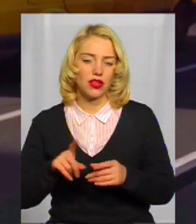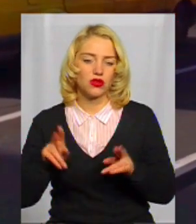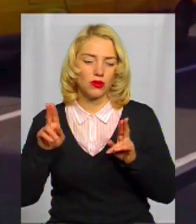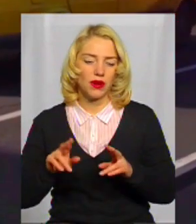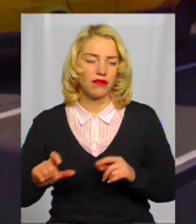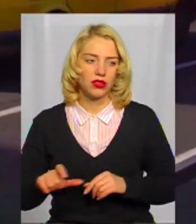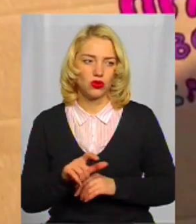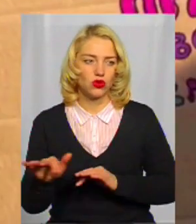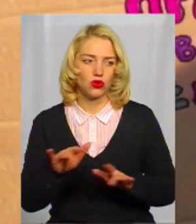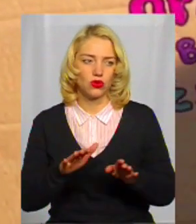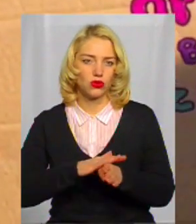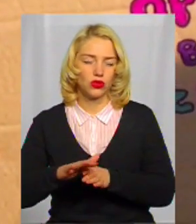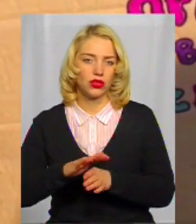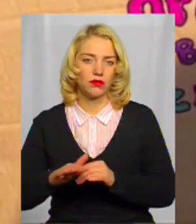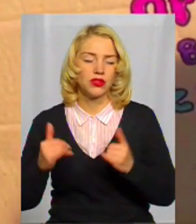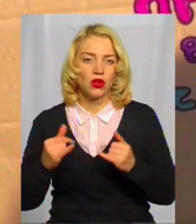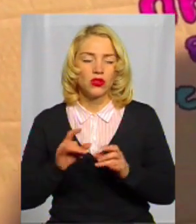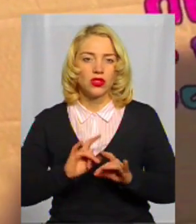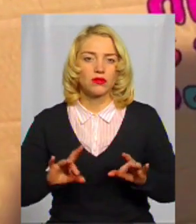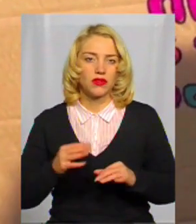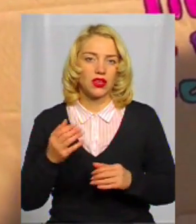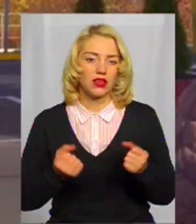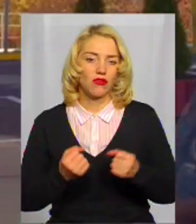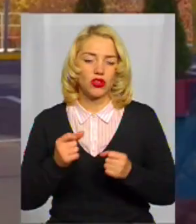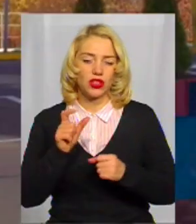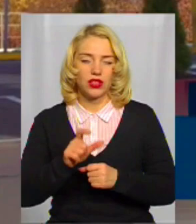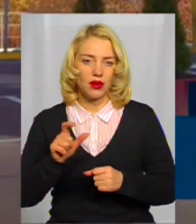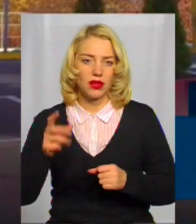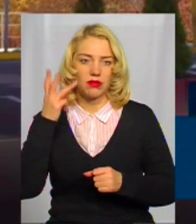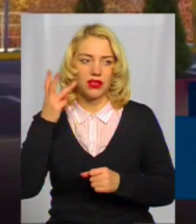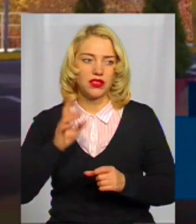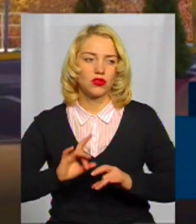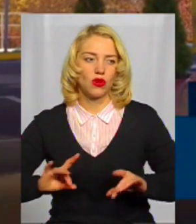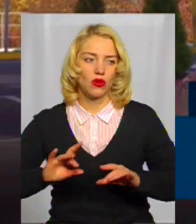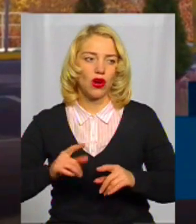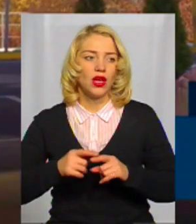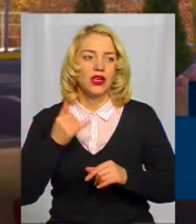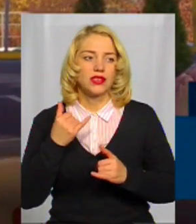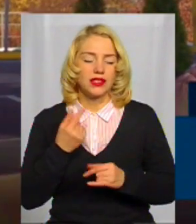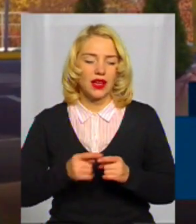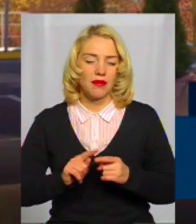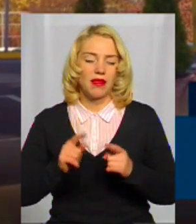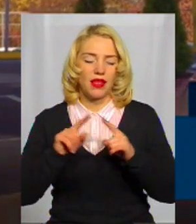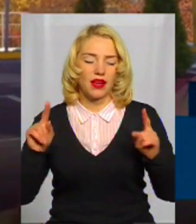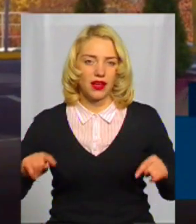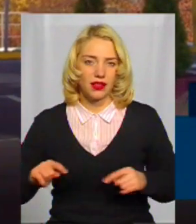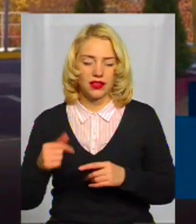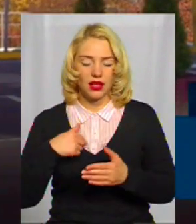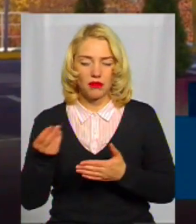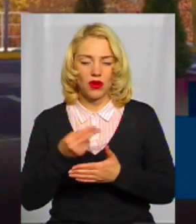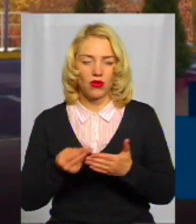руху також дотримується. Сьогодні розповідає їх водіям Хмельницького. Це плакат я малювала з друзями.